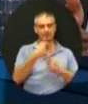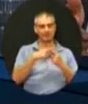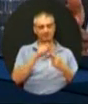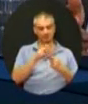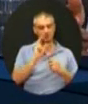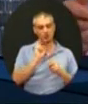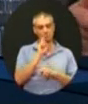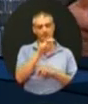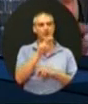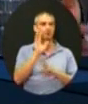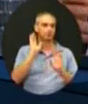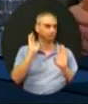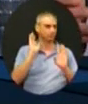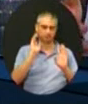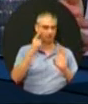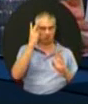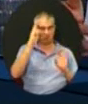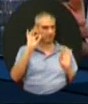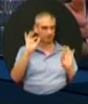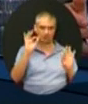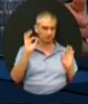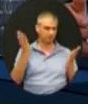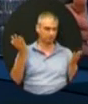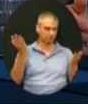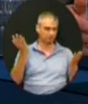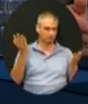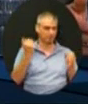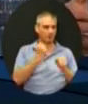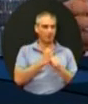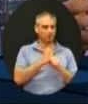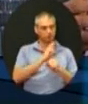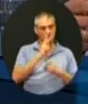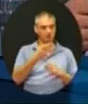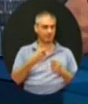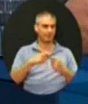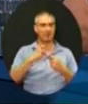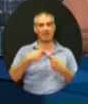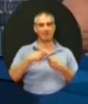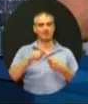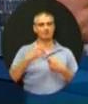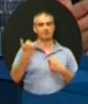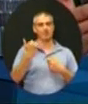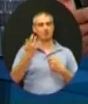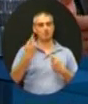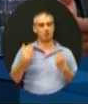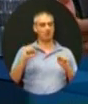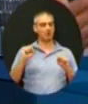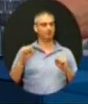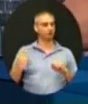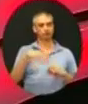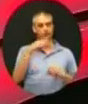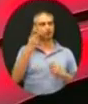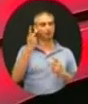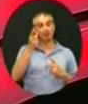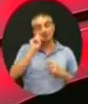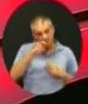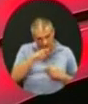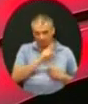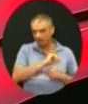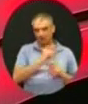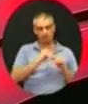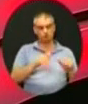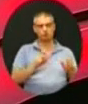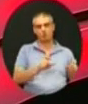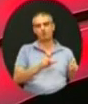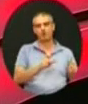כנסת יוכלו לעלות זה לא הגיוני בסופו של דבר לעשות דווקא חבר כנסת שיש לו בדרך כלל יותר חופש תנועה הם דווקא היום הכי